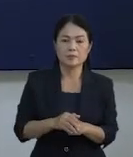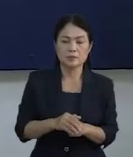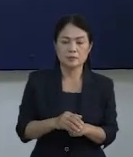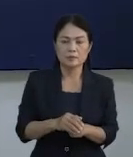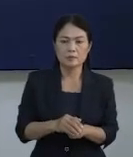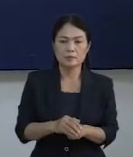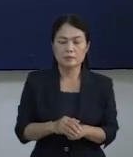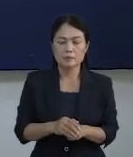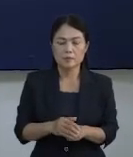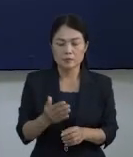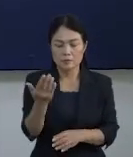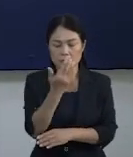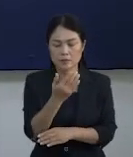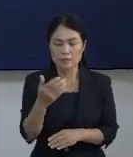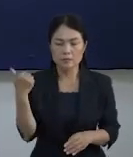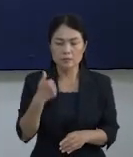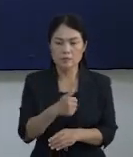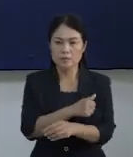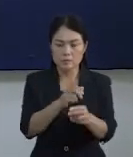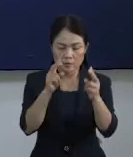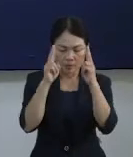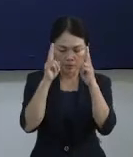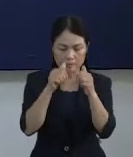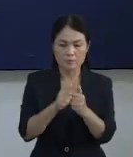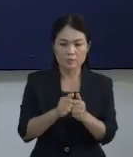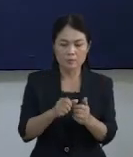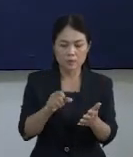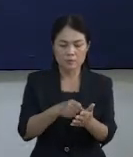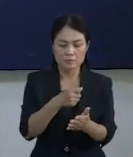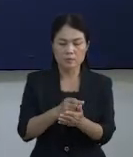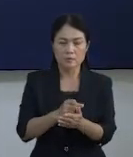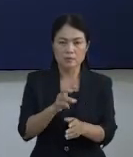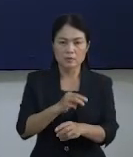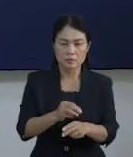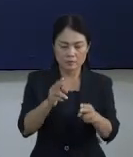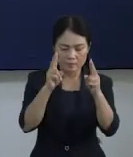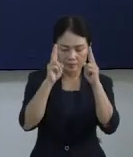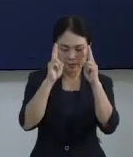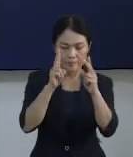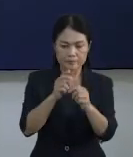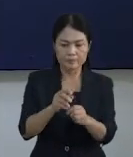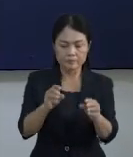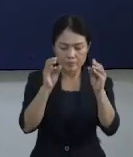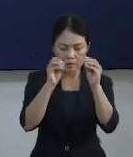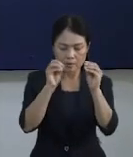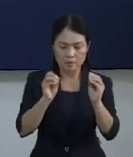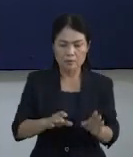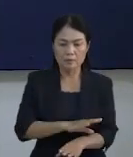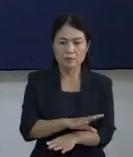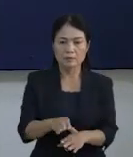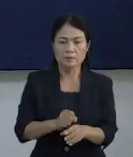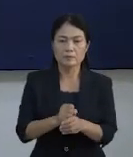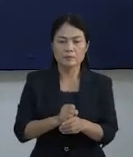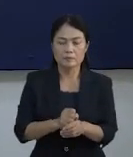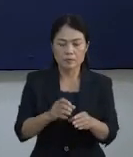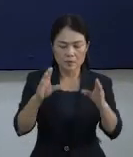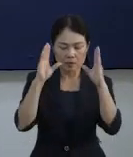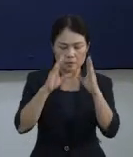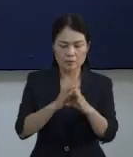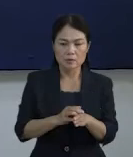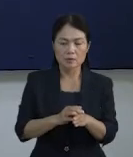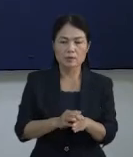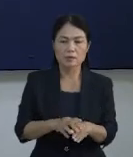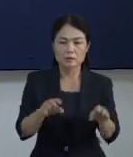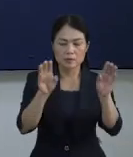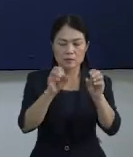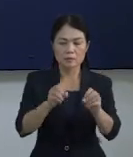tu đây để chuẩn sẵn và khi hạ tầm form bỏ cứ xuống ở rốn guru Cambodia YouTube Facebook nước quan ở rốn